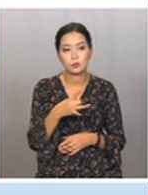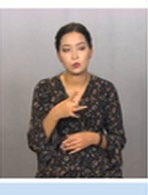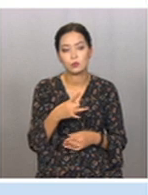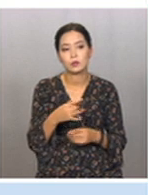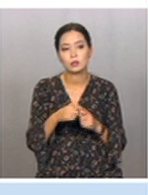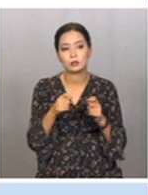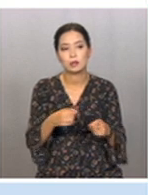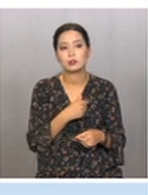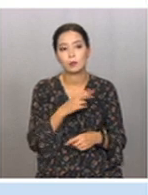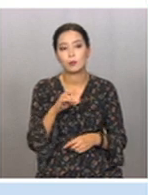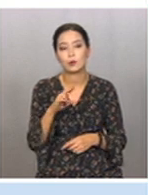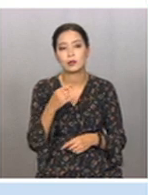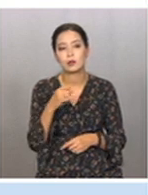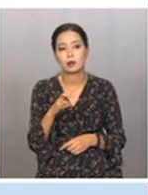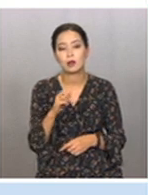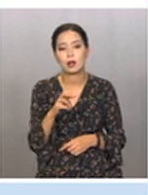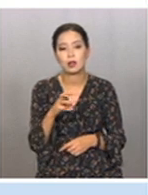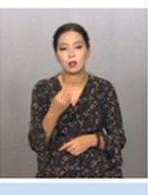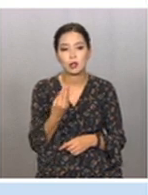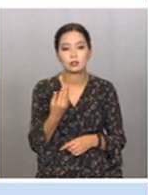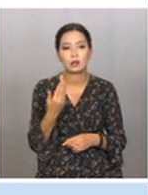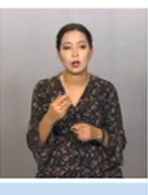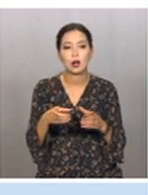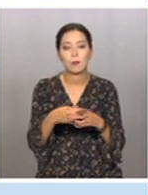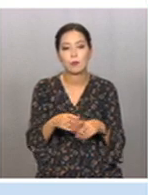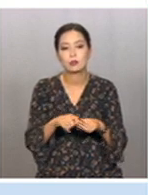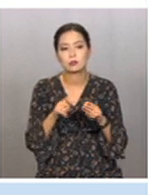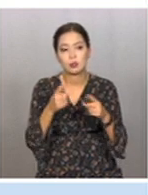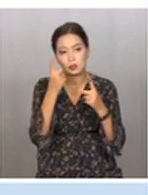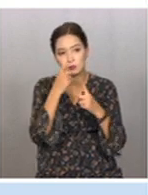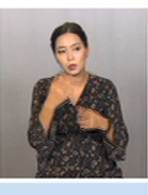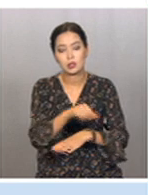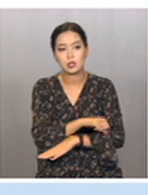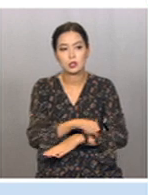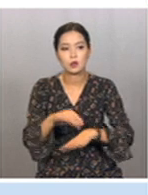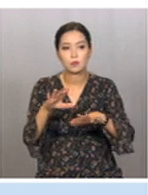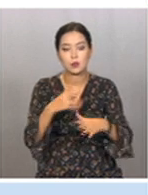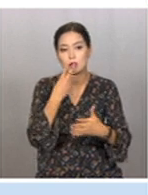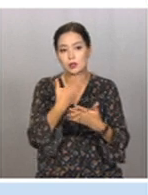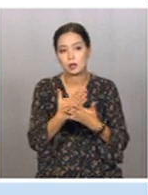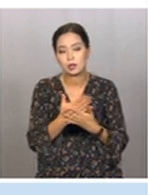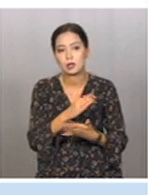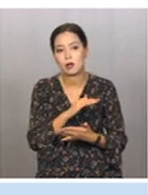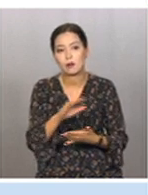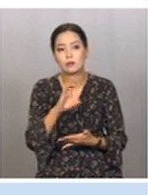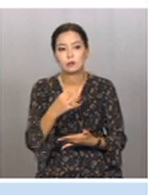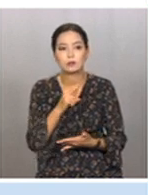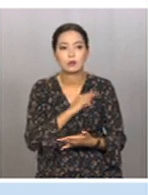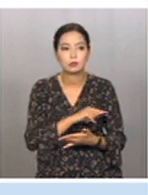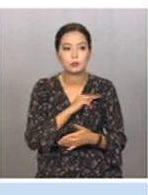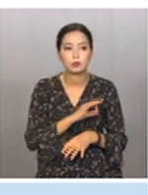Әлихан Бөкейхан Алаш автономиясын жариялау, оның территориясын белгілеу, саяси әлеуметтік жұмыстарына белсенділікпен